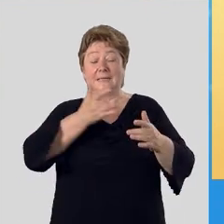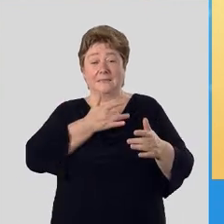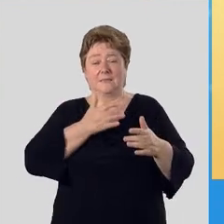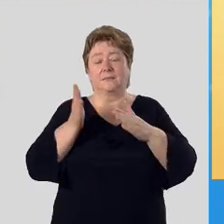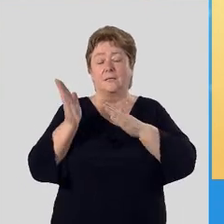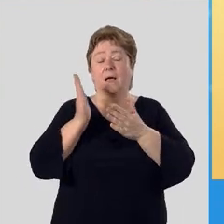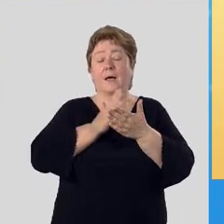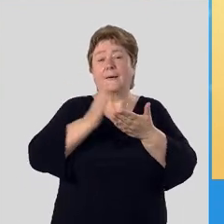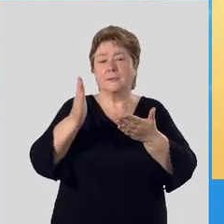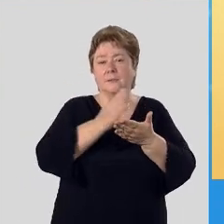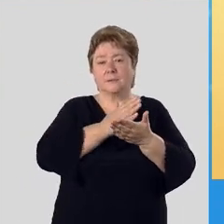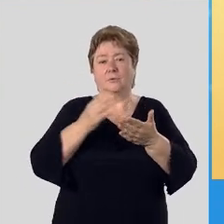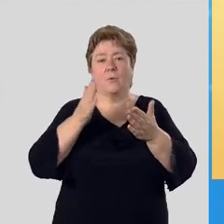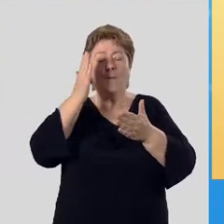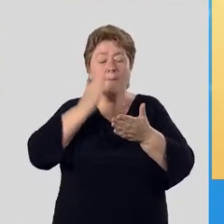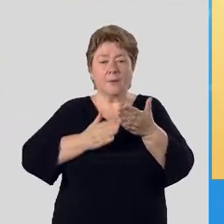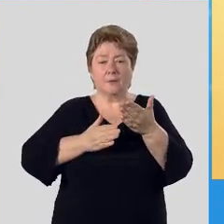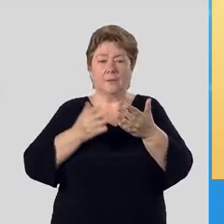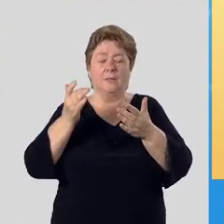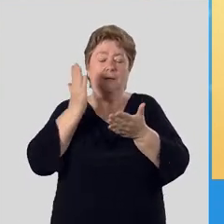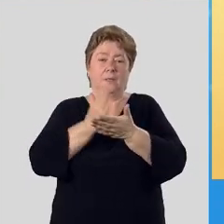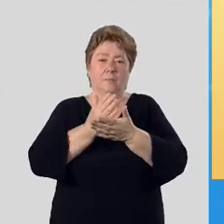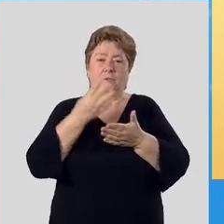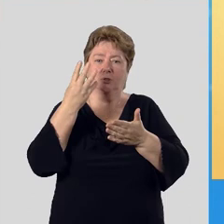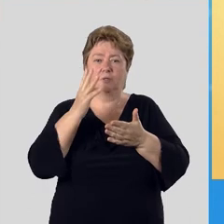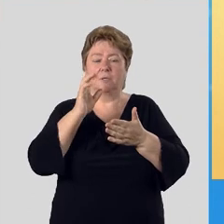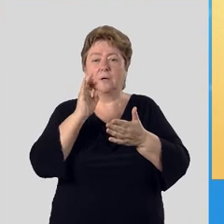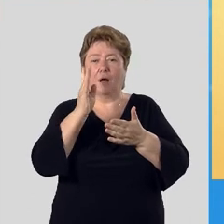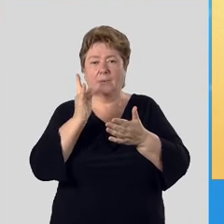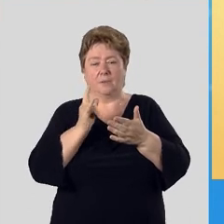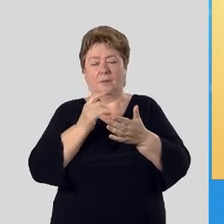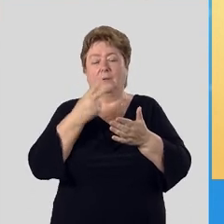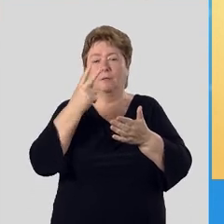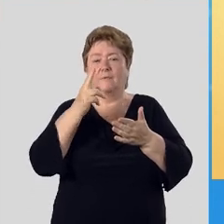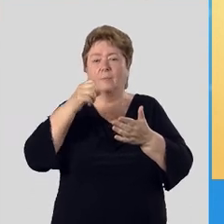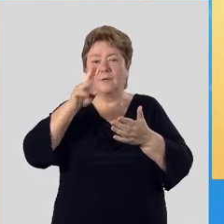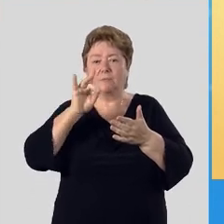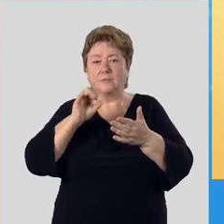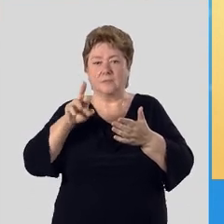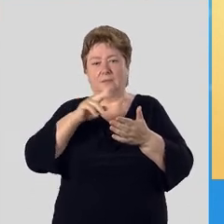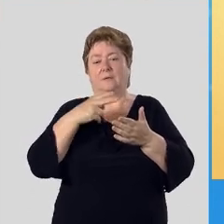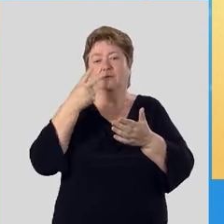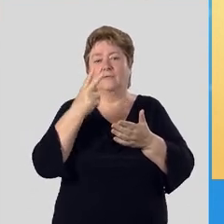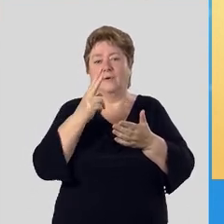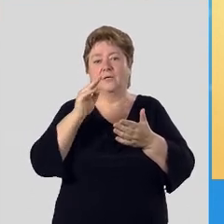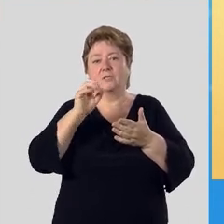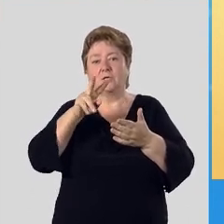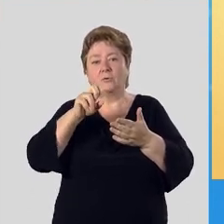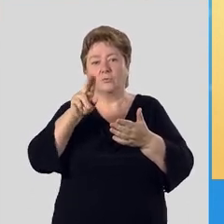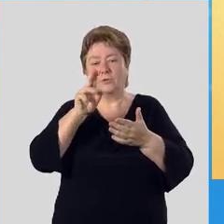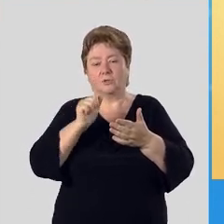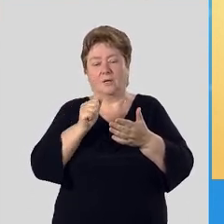Сердце разделено перегородками и имеет 4 камеры – 2 предсердия и 2